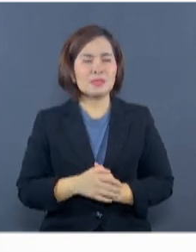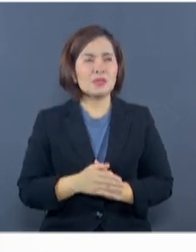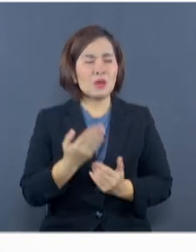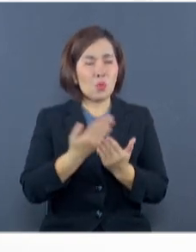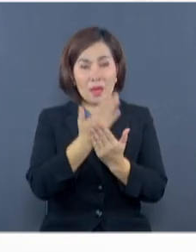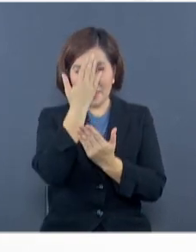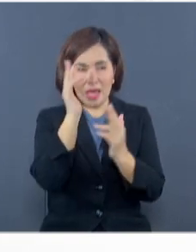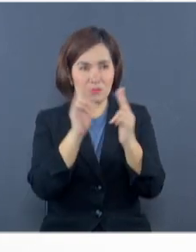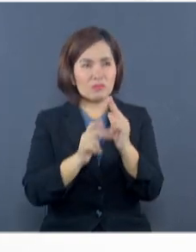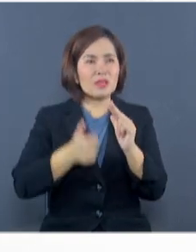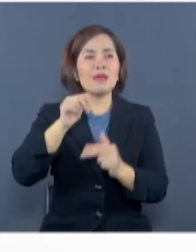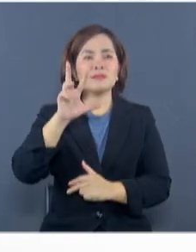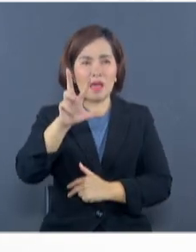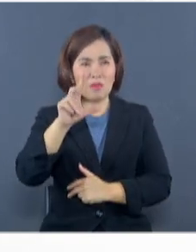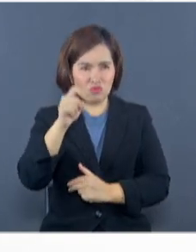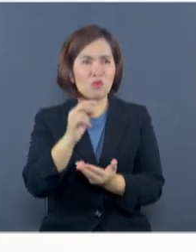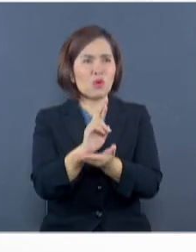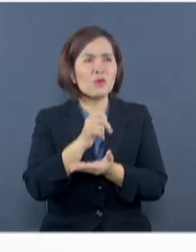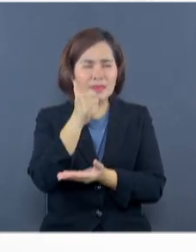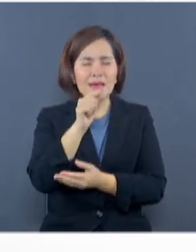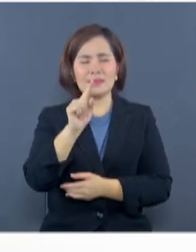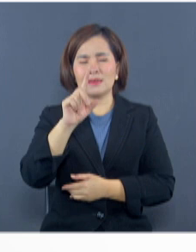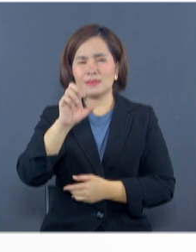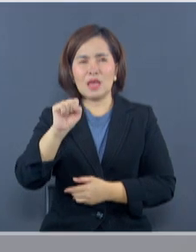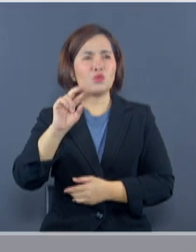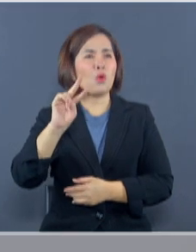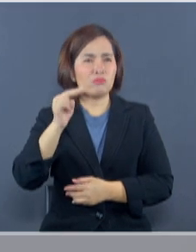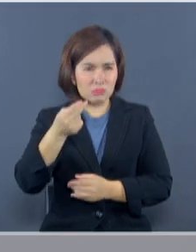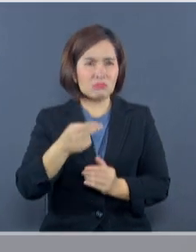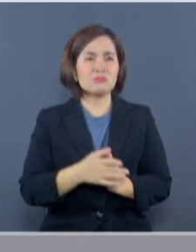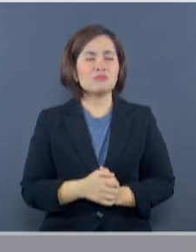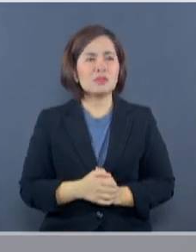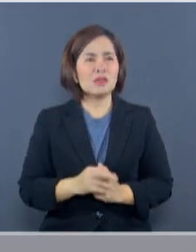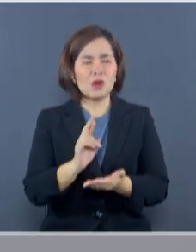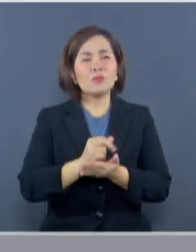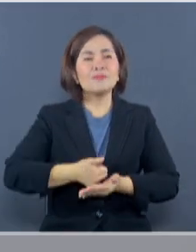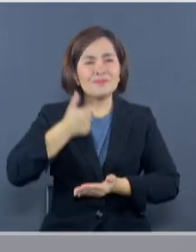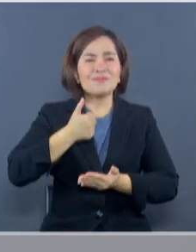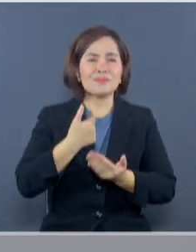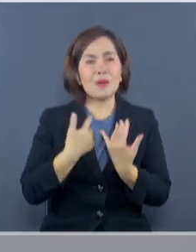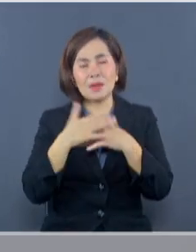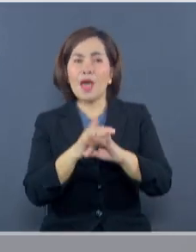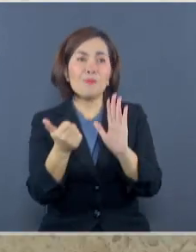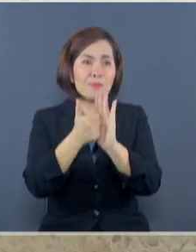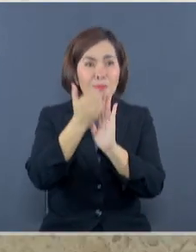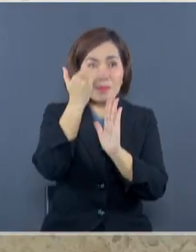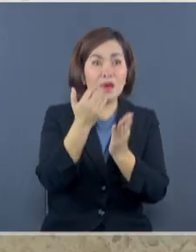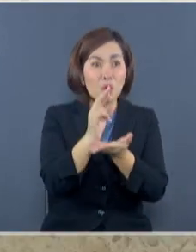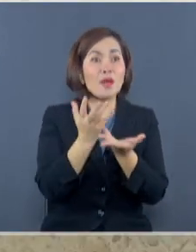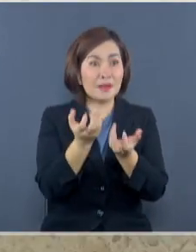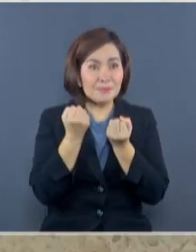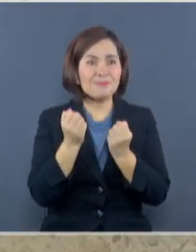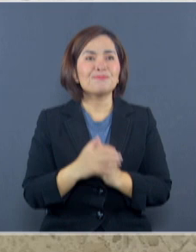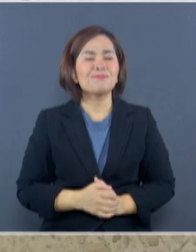ลขหน้า3ตัวเพราะฉะนั้นต้องได้เงินรางวัล 120,000 บาทพอถูกอ่ะเราก็ต้องรีบติดต่อทางเพจไงให้เขาไปขึ้นร